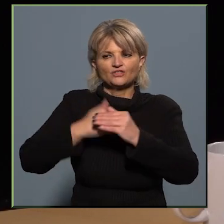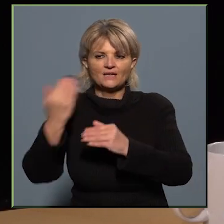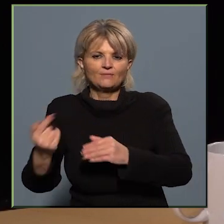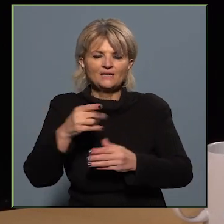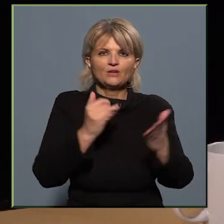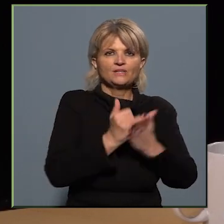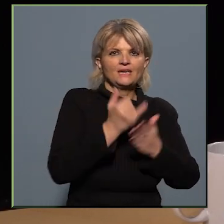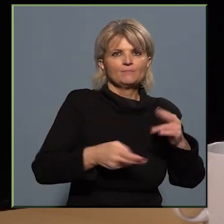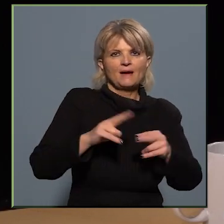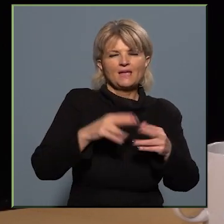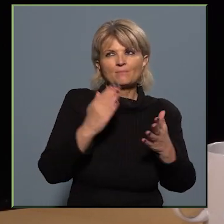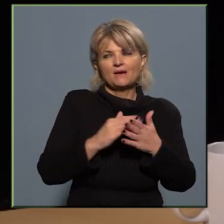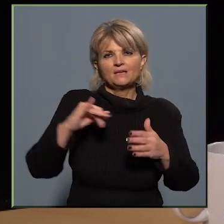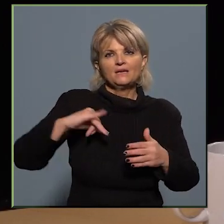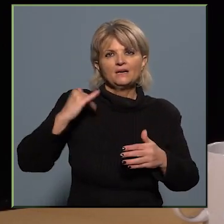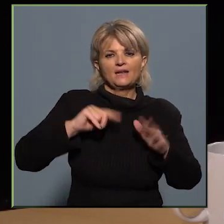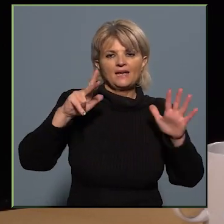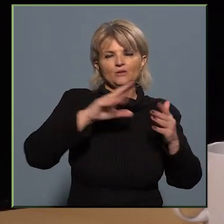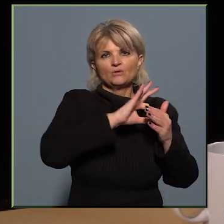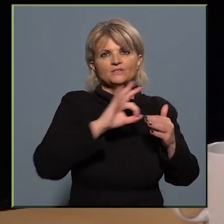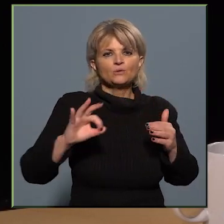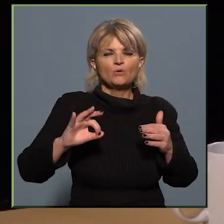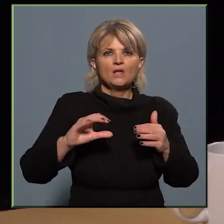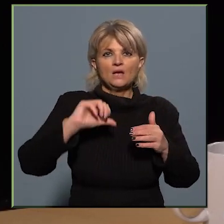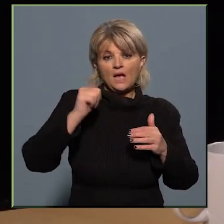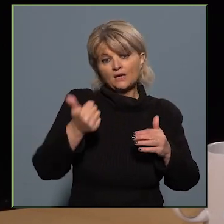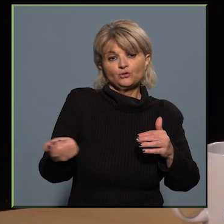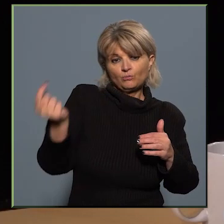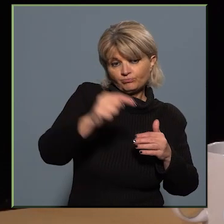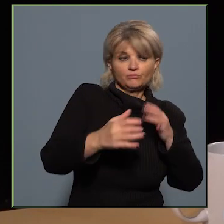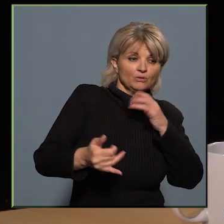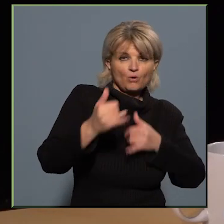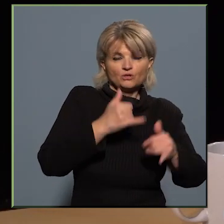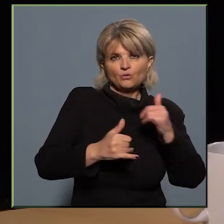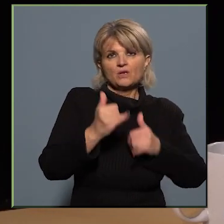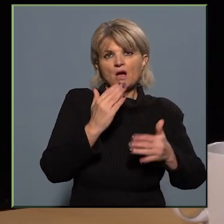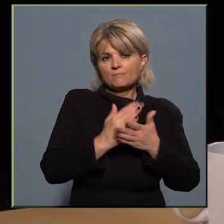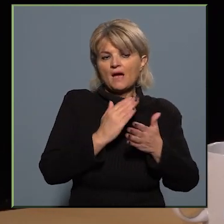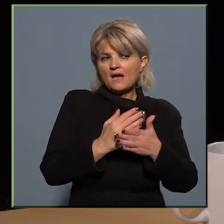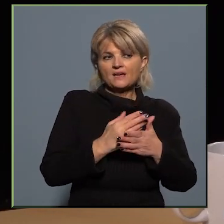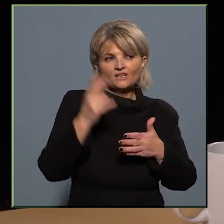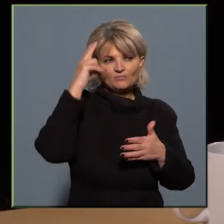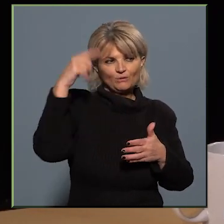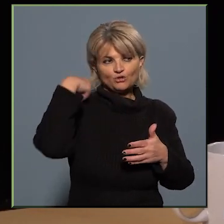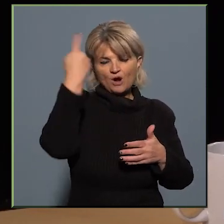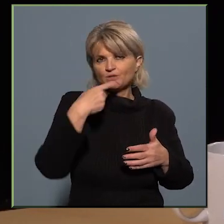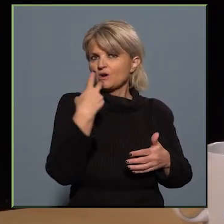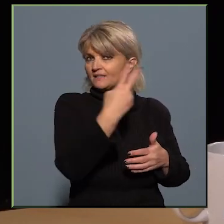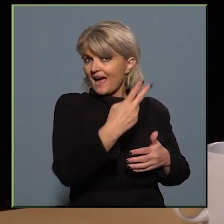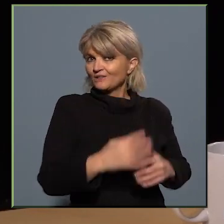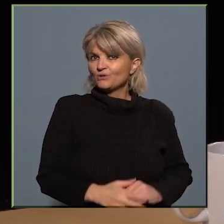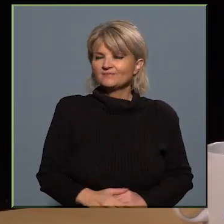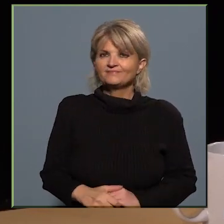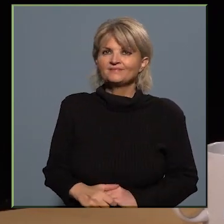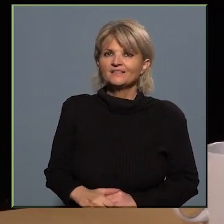a jégpályán már reggel 8-kor megjelenik az első korcsolyázó, már ismerős arcokat lehet köszönteni, akik rendre itt